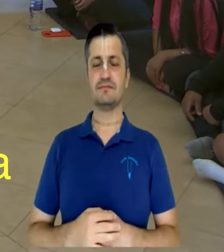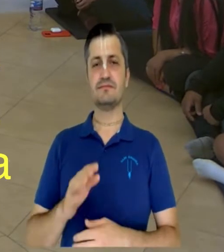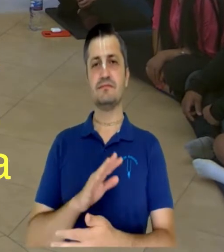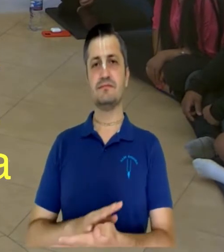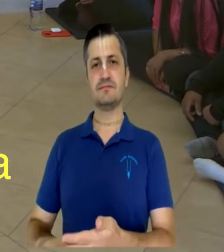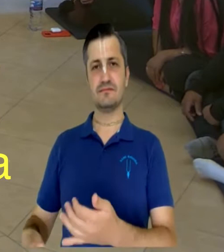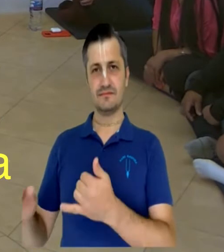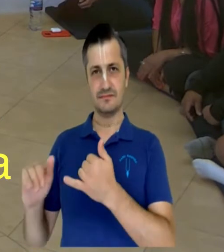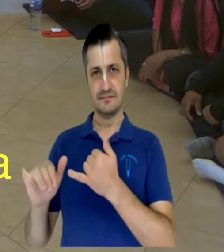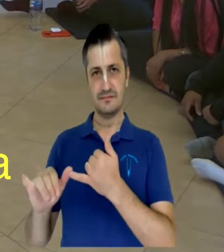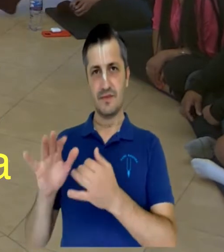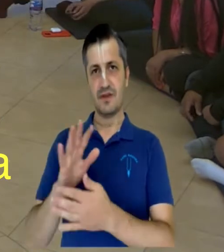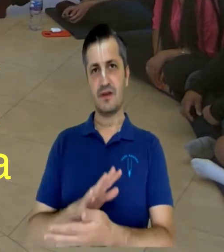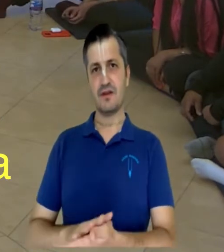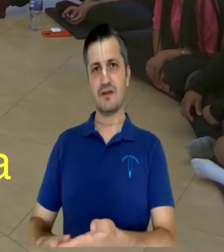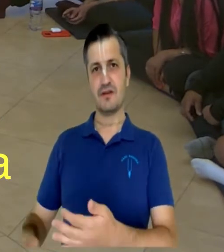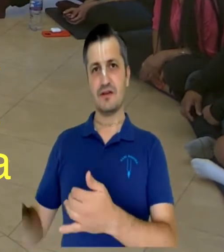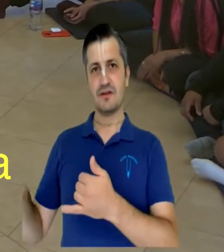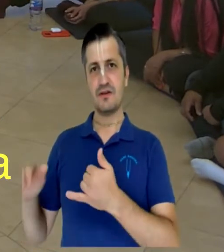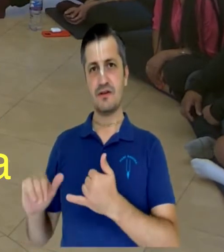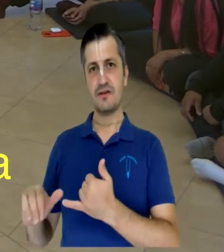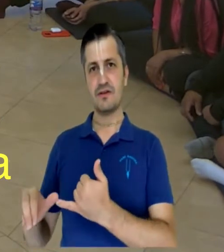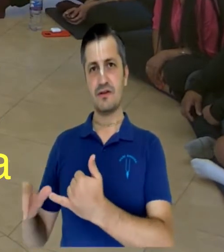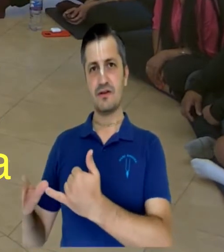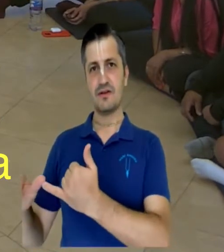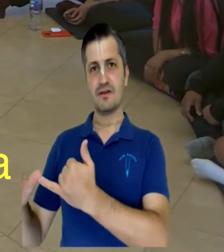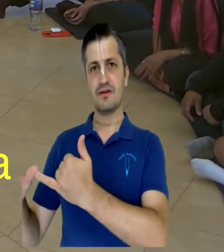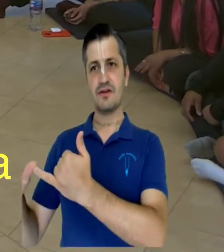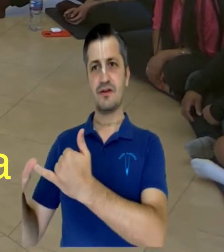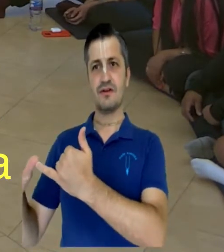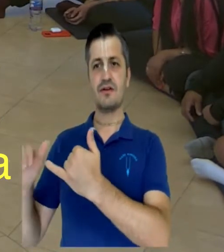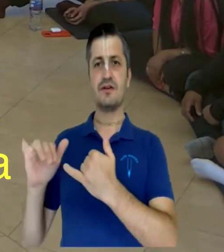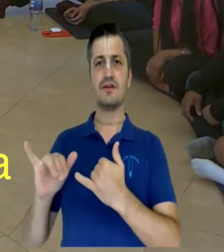Hare Krishna, Hare Krishna,